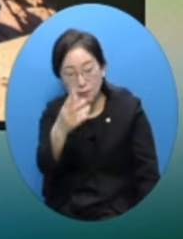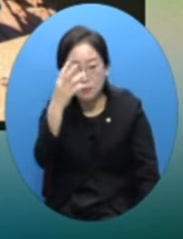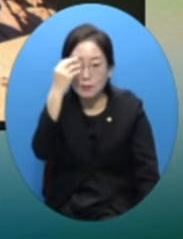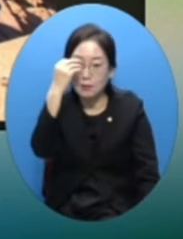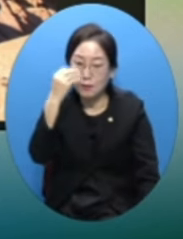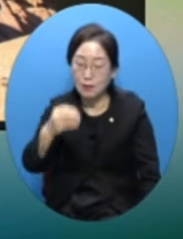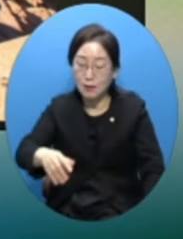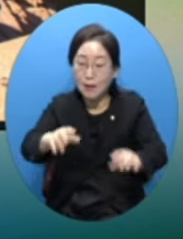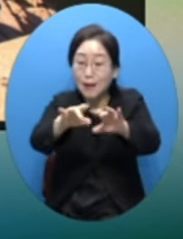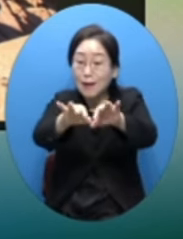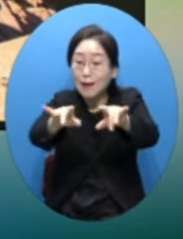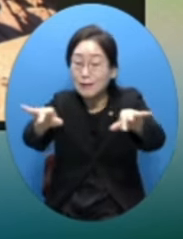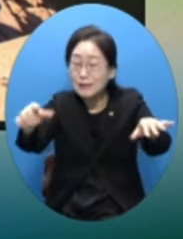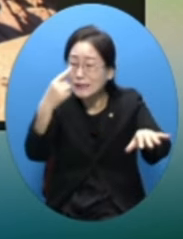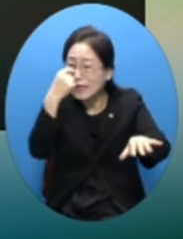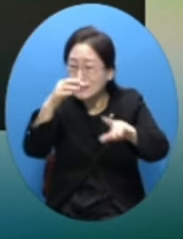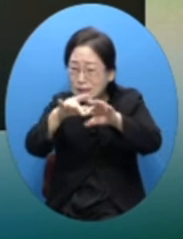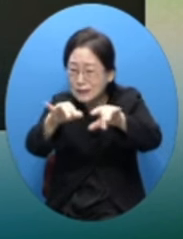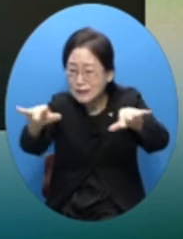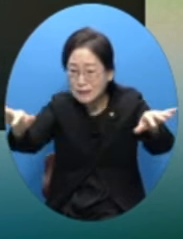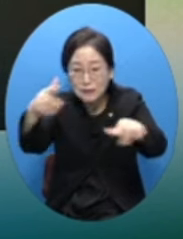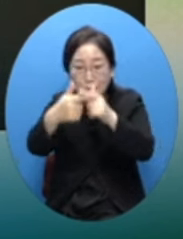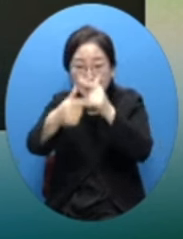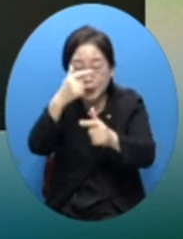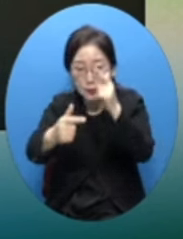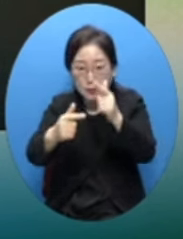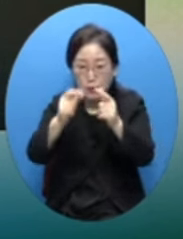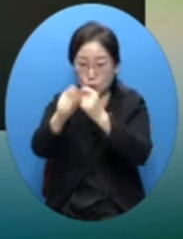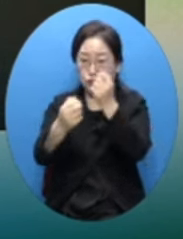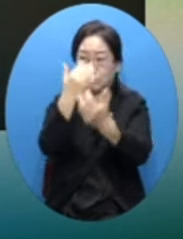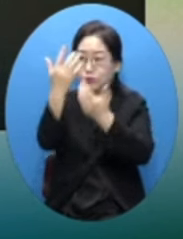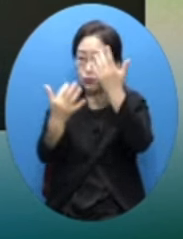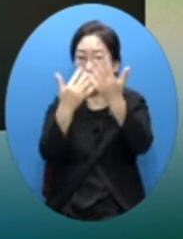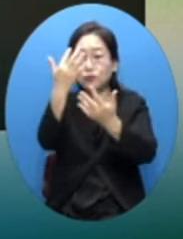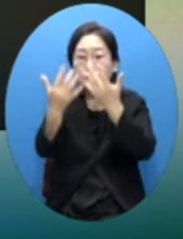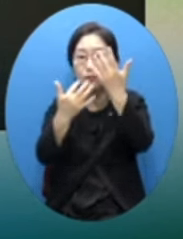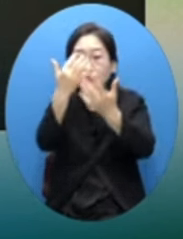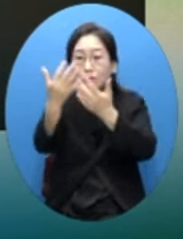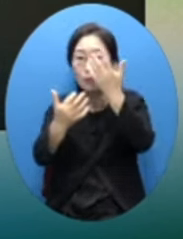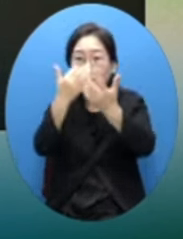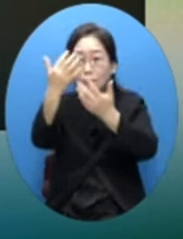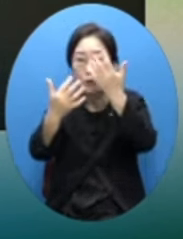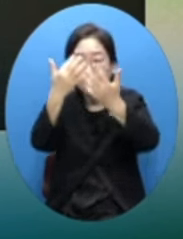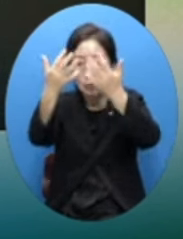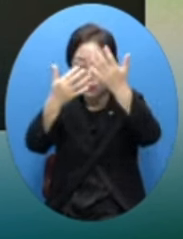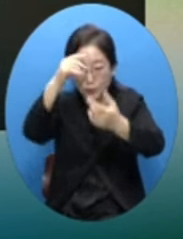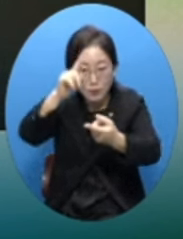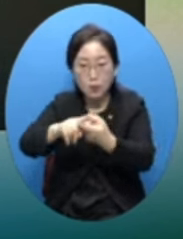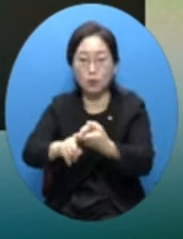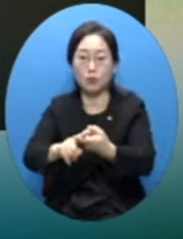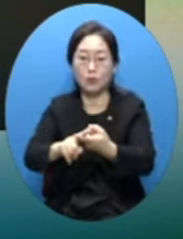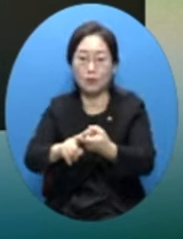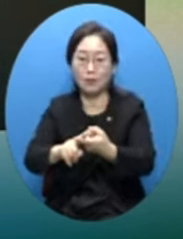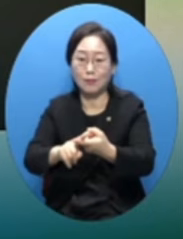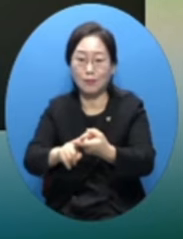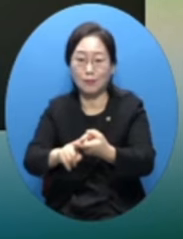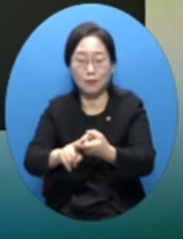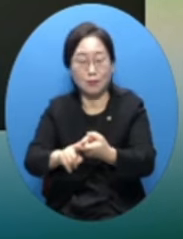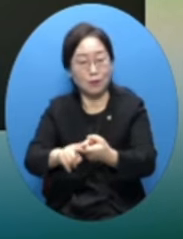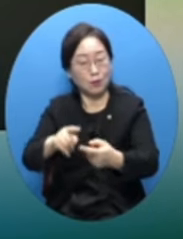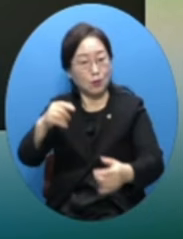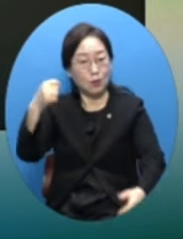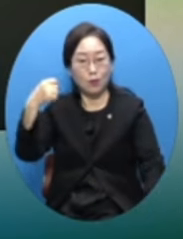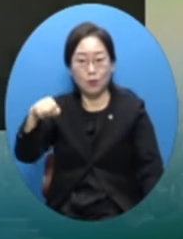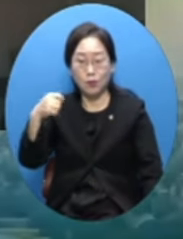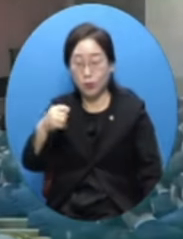가시떨기 나무에 덤불에 불이 붙었는데 그 나무가 타지 않고 있는 것입니다. 놀라서